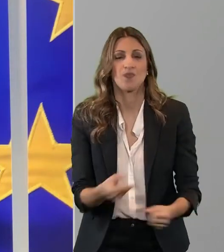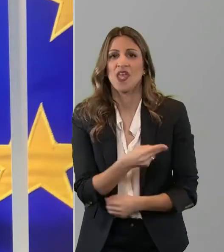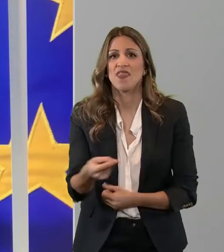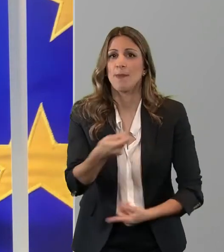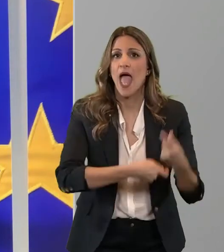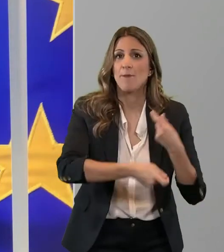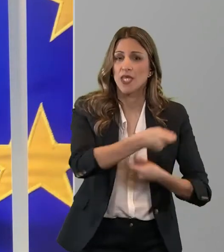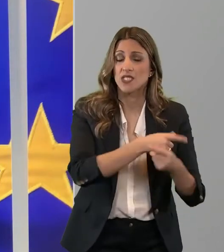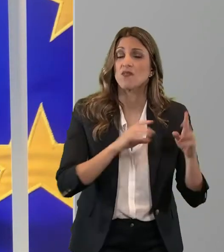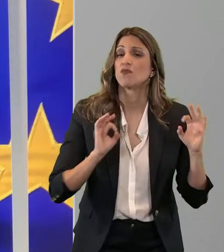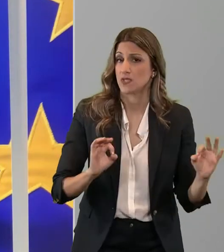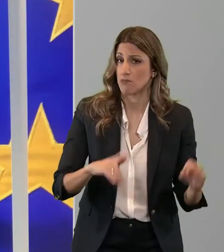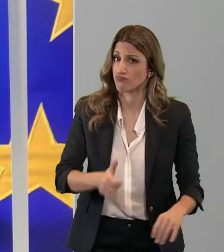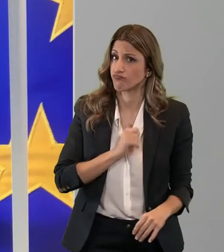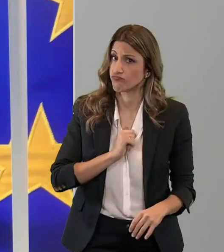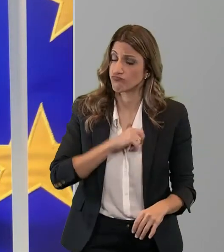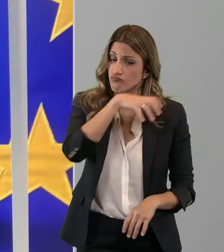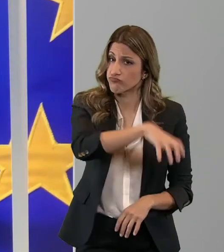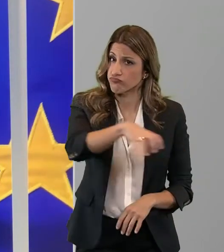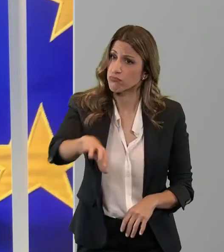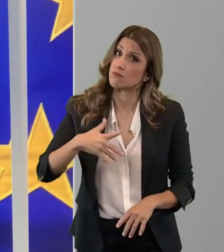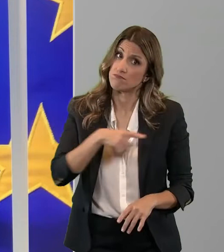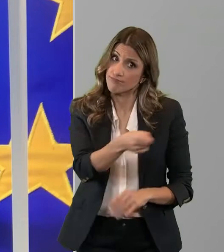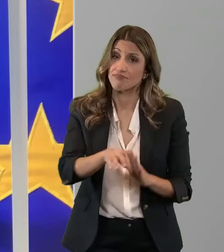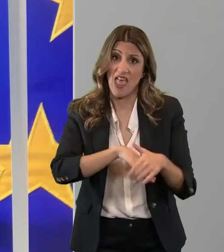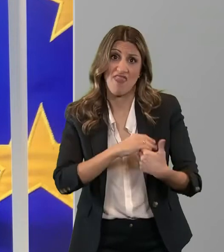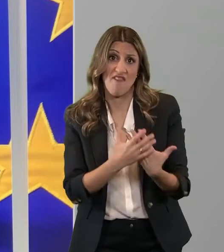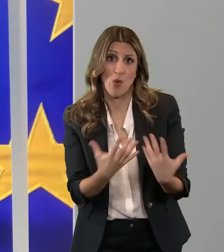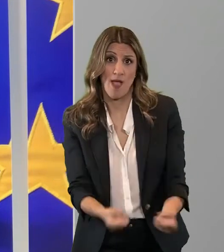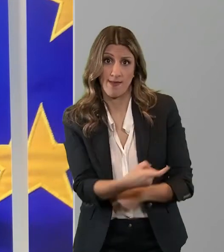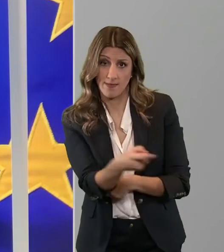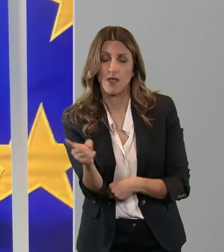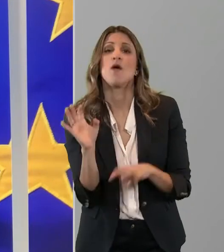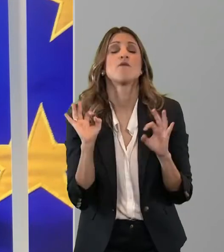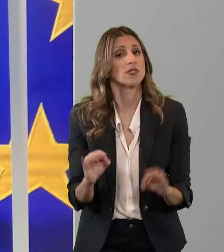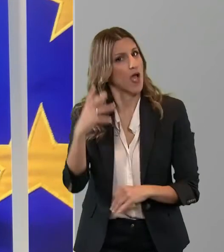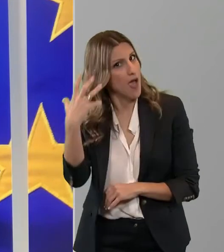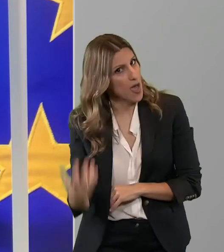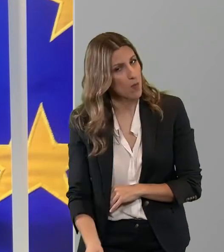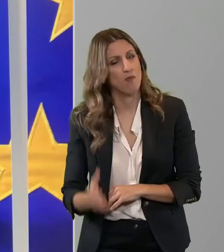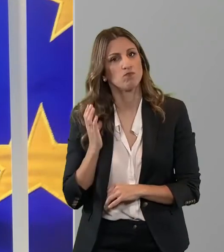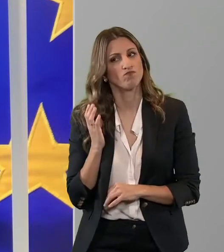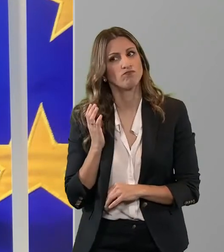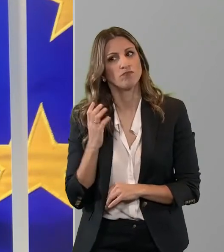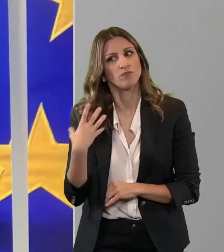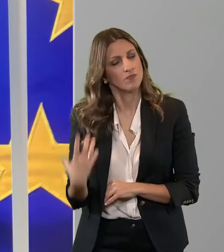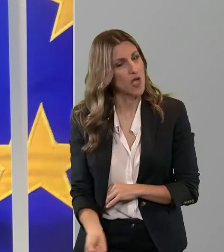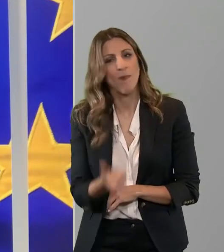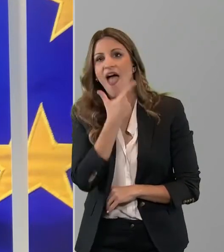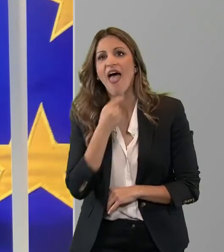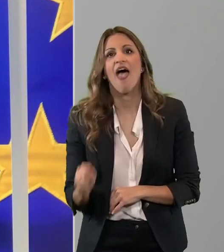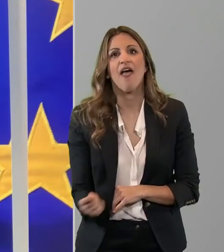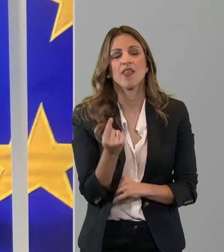επιχειρήσεων και του ιδιωτικού τομέα που σας αφορά άμεσα και εδώ έχουμε μια μεγάλη